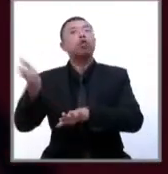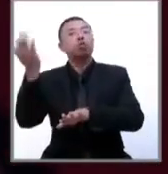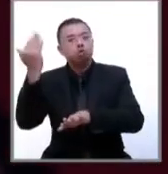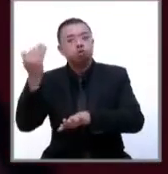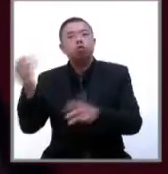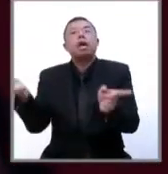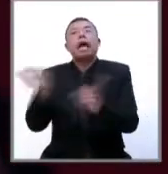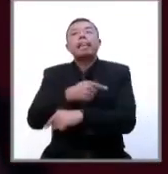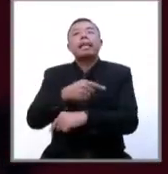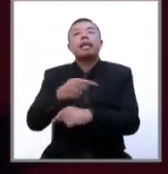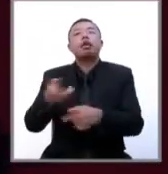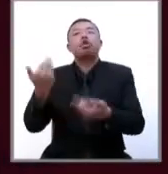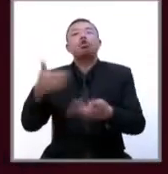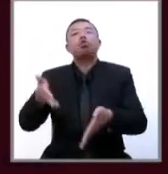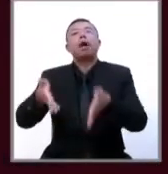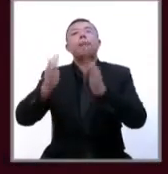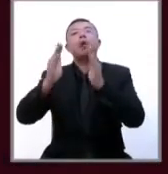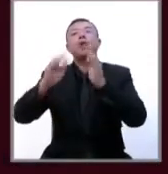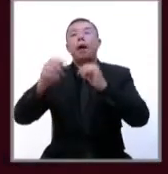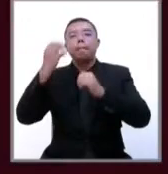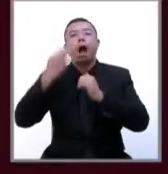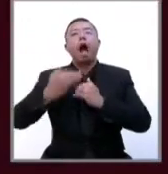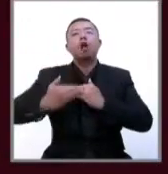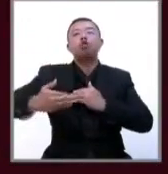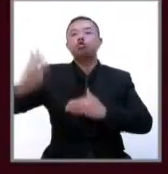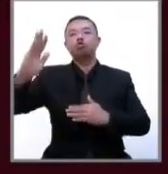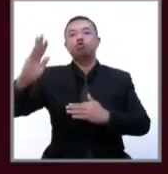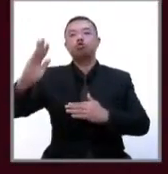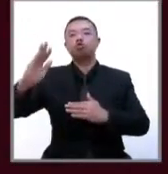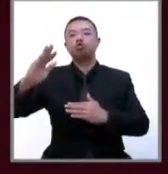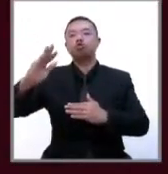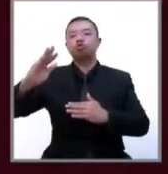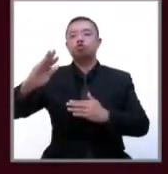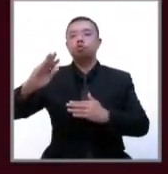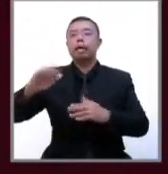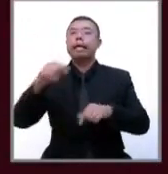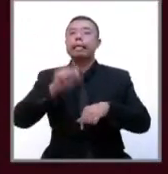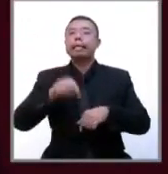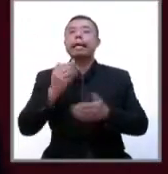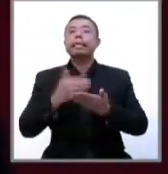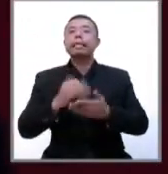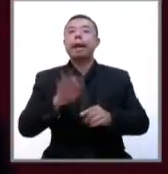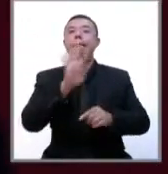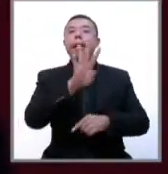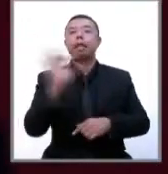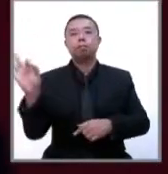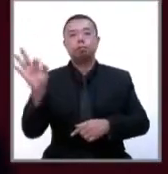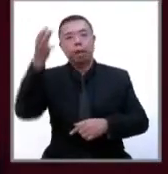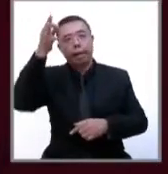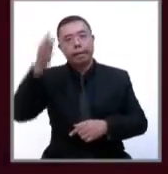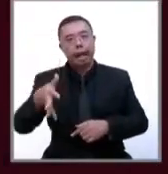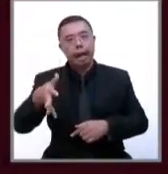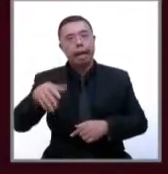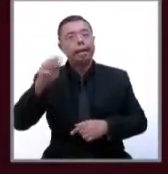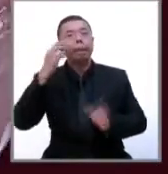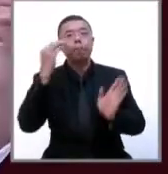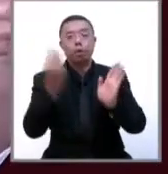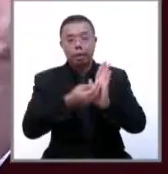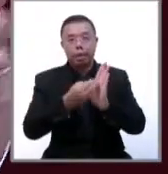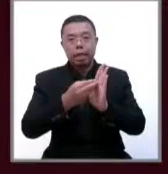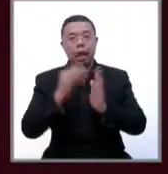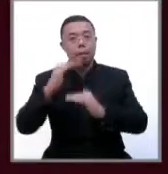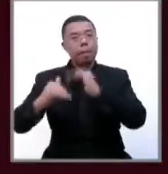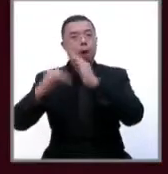Desa tinggal sudah menjadi Desa maju Desa Mandiri sekarang tinggal 4.000 saja Ini bukti bahwa